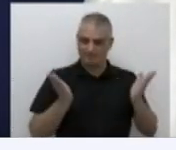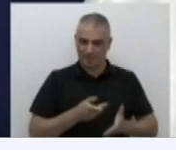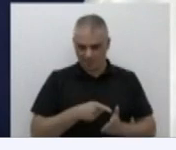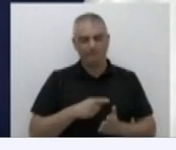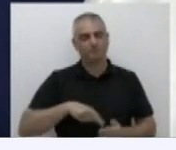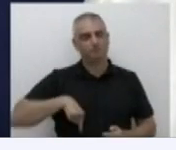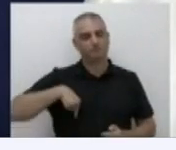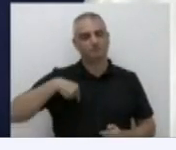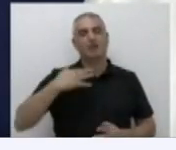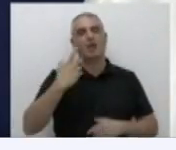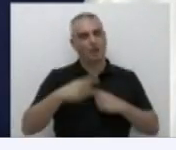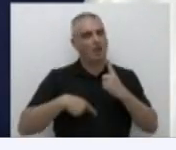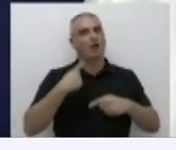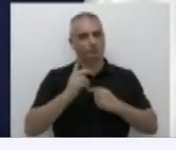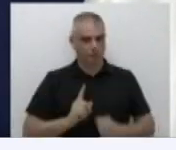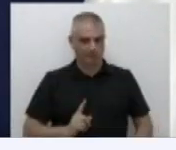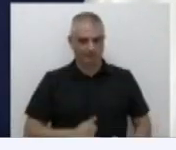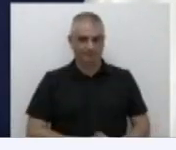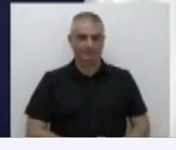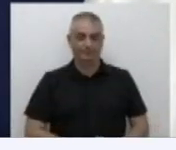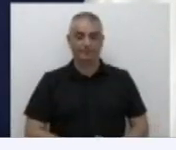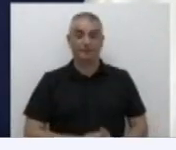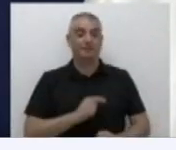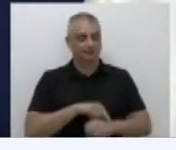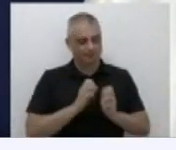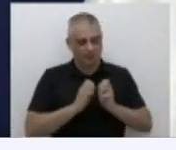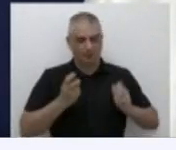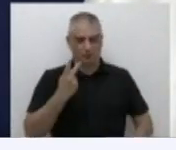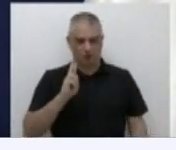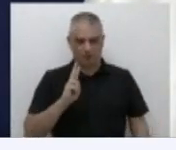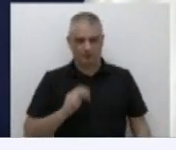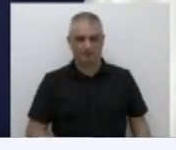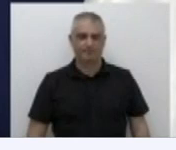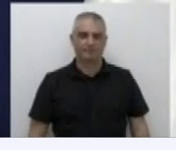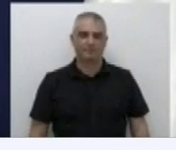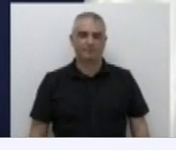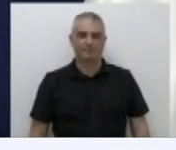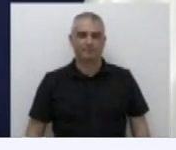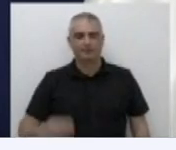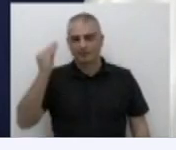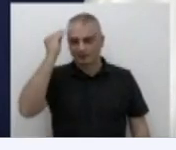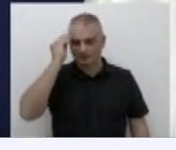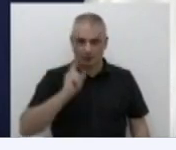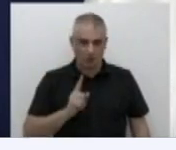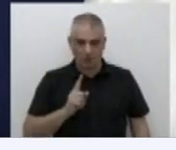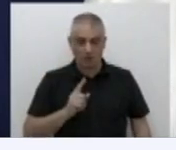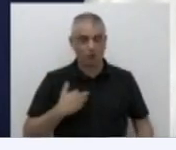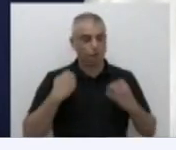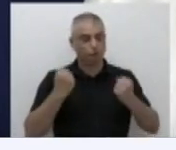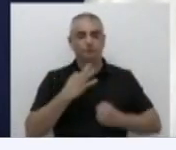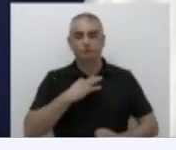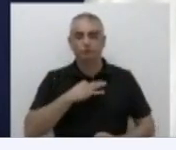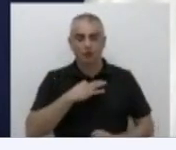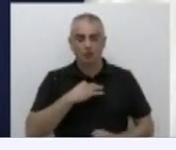إكمال هذه العملية بما في ذلك إعادة ترميم البلدات المحيطة في غزة سيستغرق وقتا طويلا. علينا أن نذكر